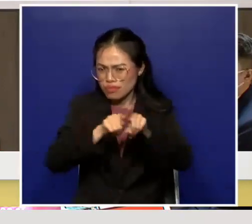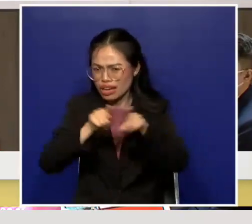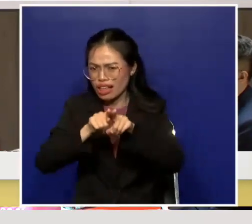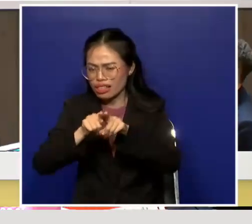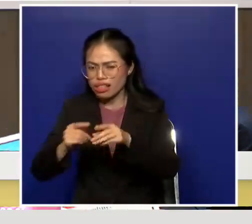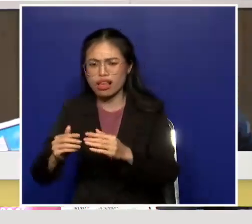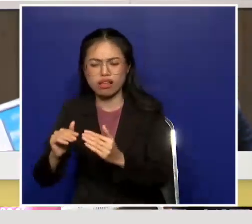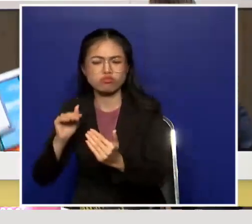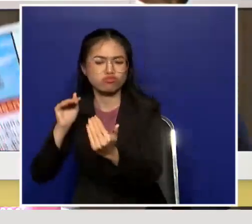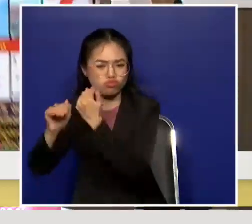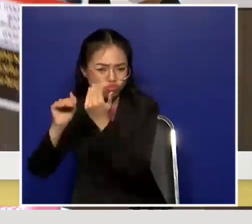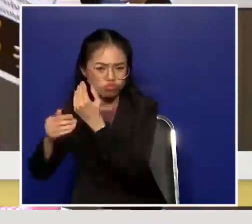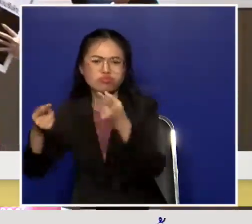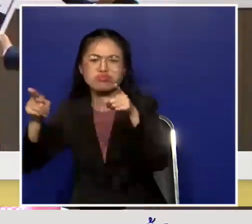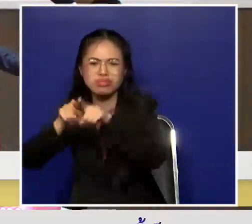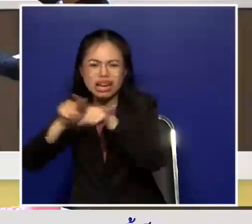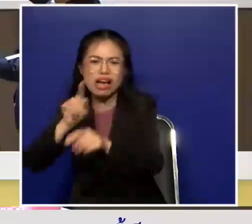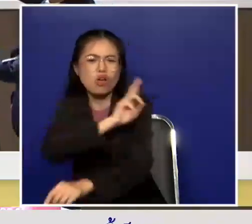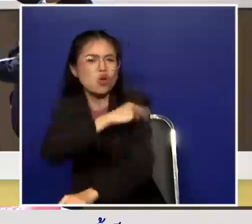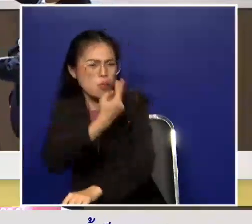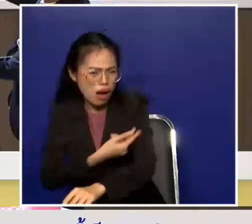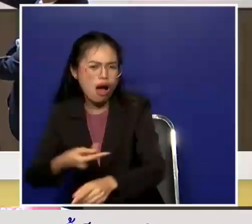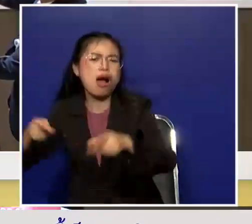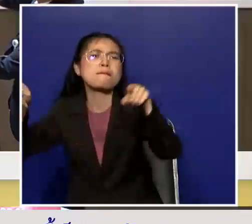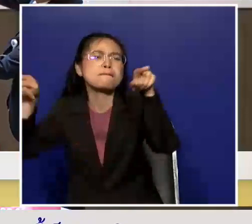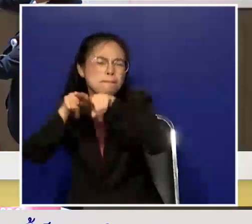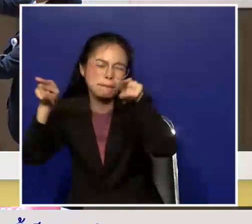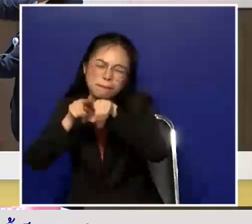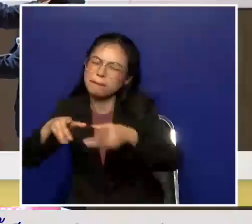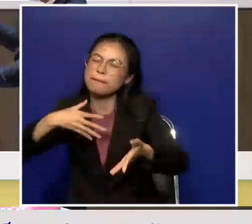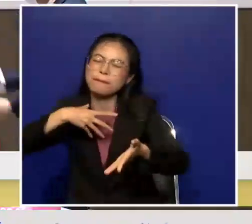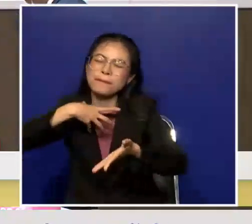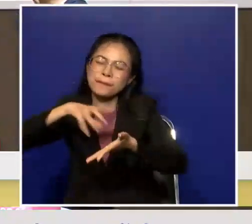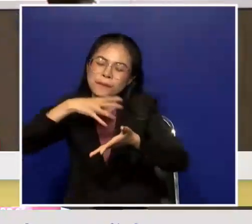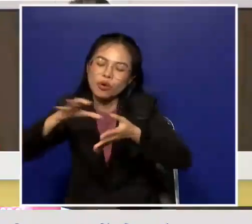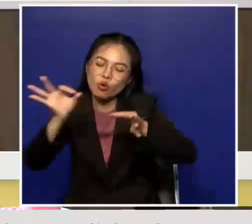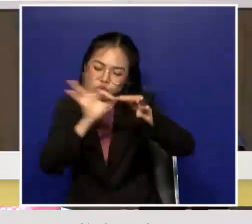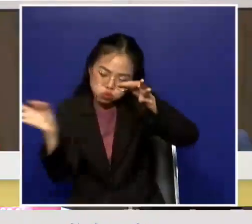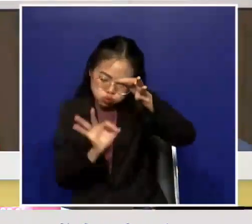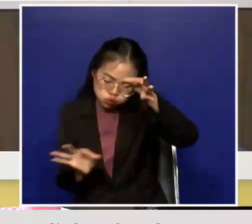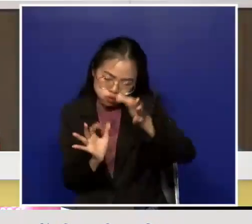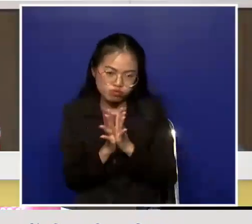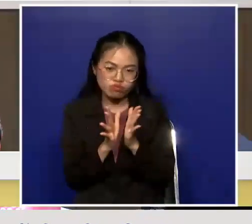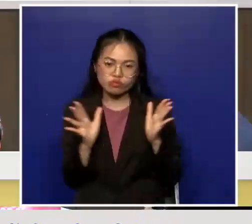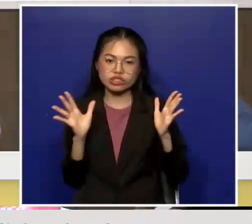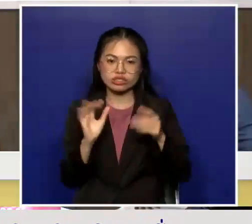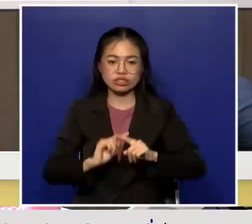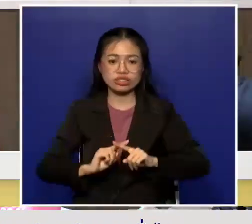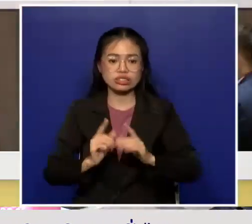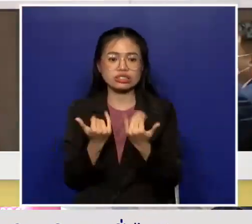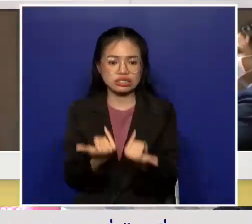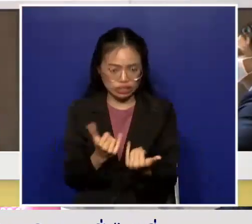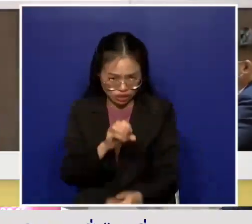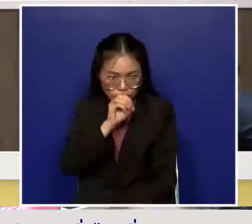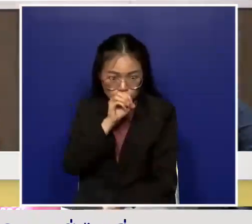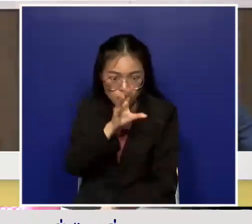พยาบาลก็หนึ่งเจ้าสัวยังอีกเยอะผมขี้เกียจมาสาธยายนะและสิ่งที่ผมอยากจะบอกเอาป้ายนี้ล